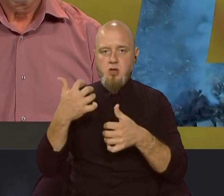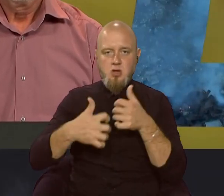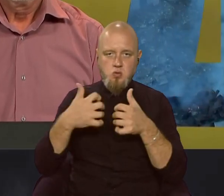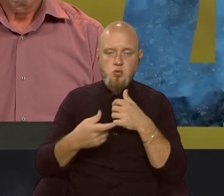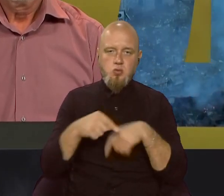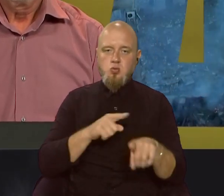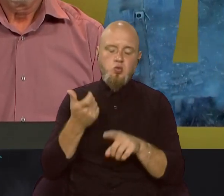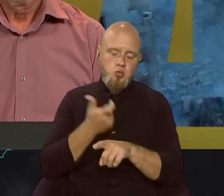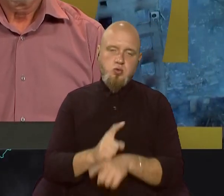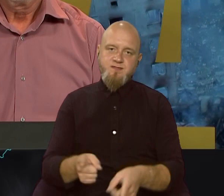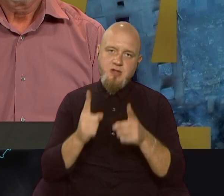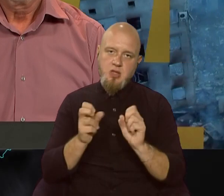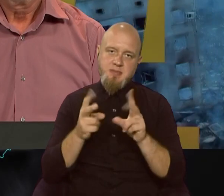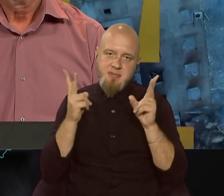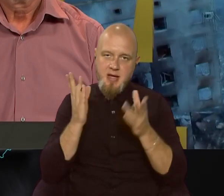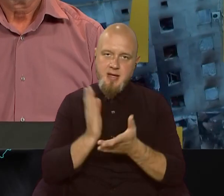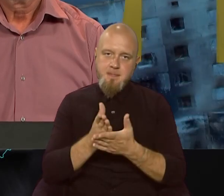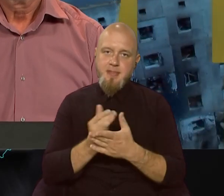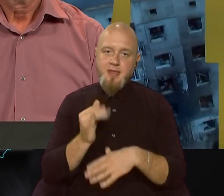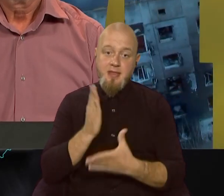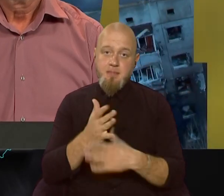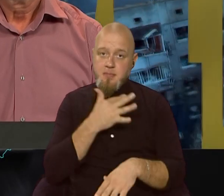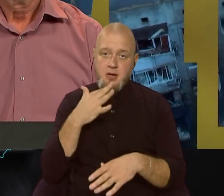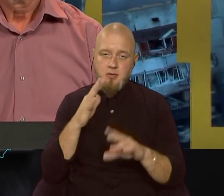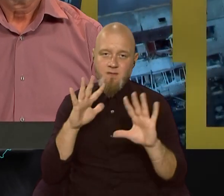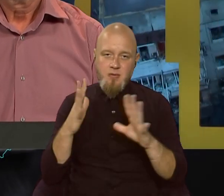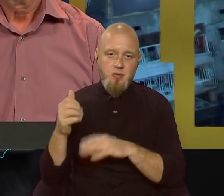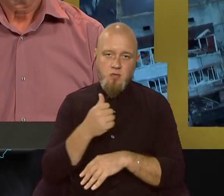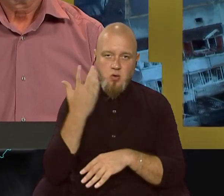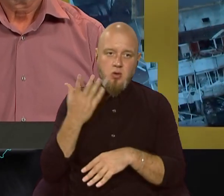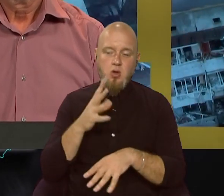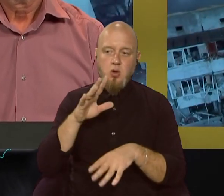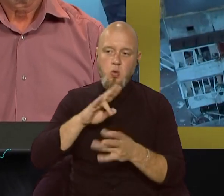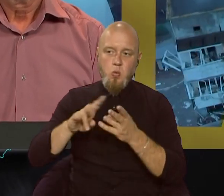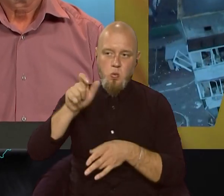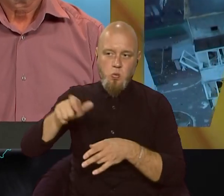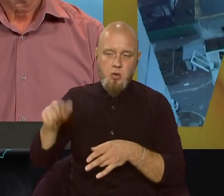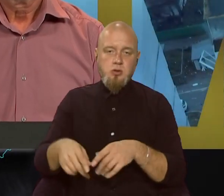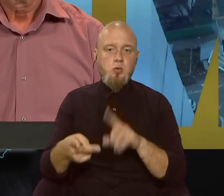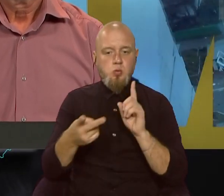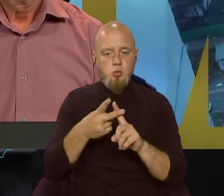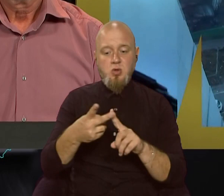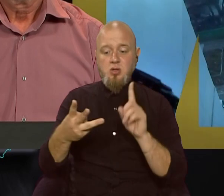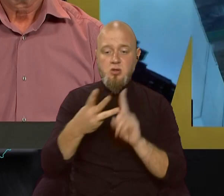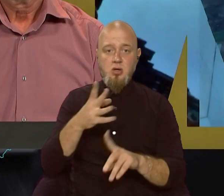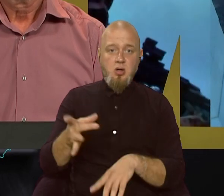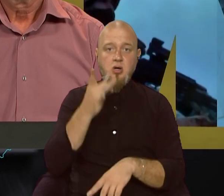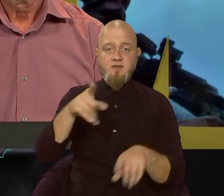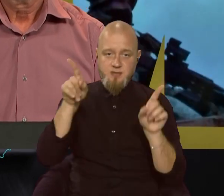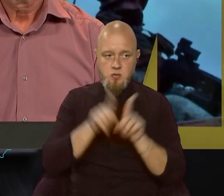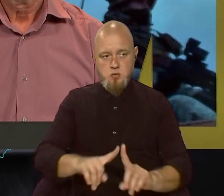Херсонщини, тому що дуже велика небезпека. І є багато випадків, коли окупанти в другий і в третій раз все